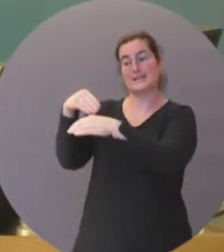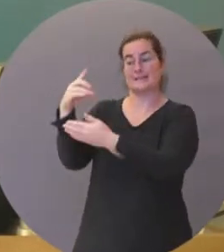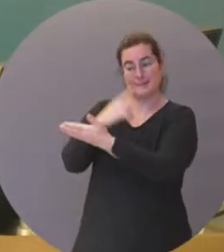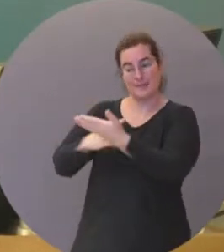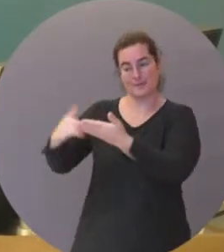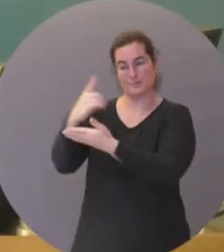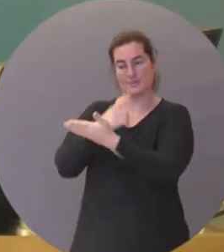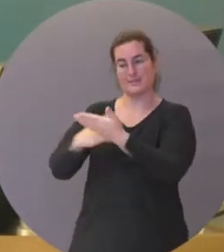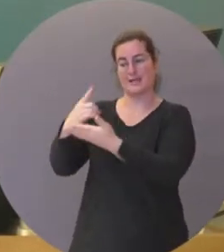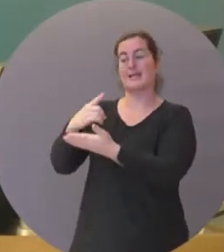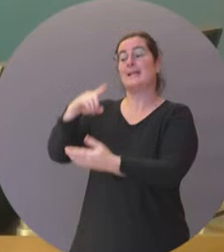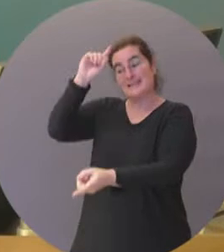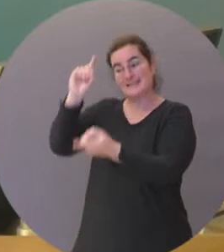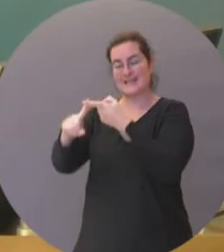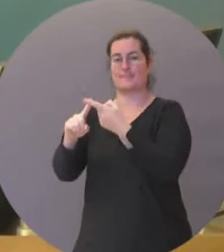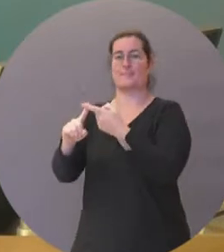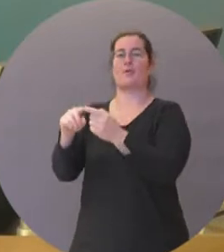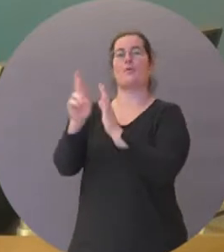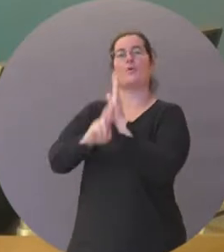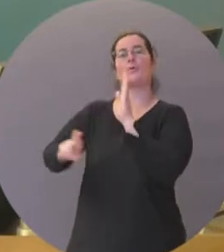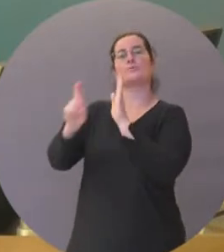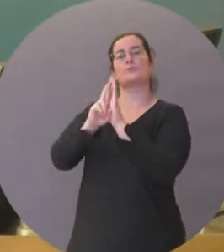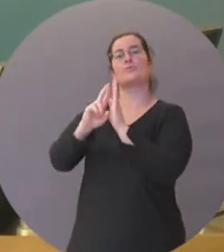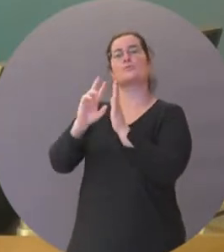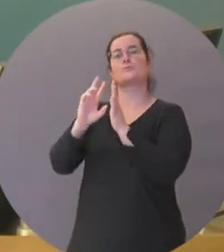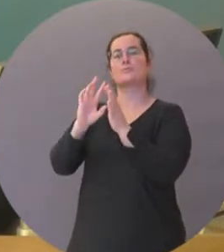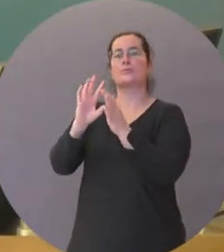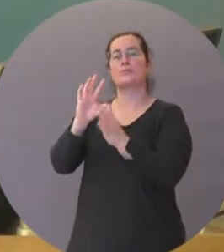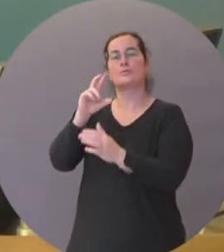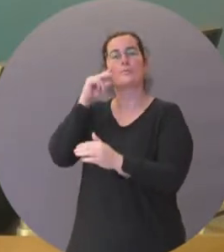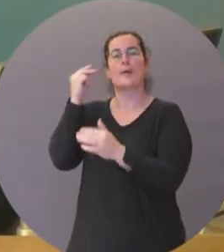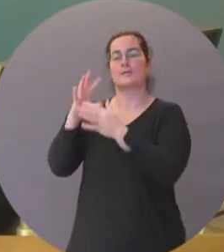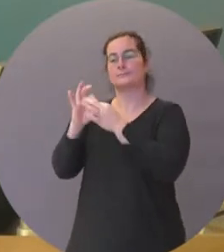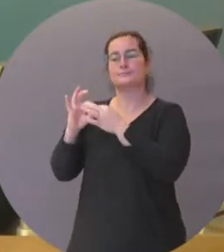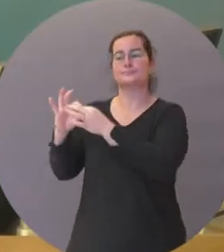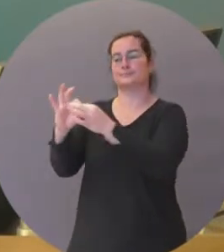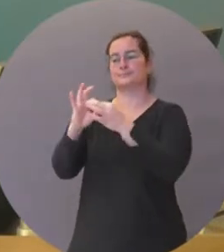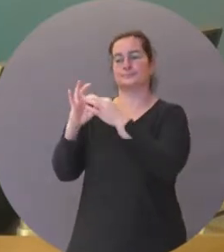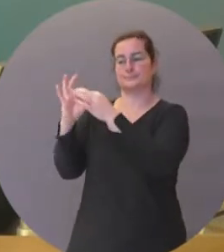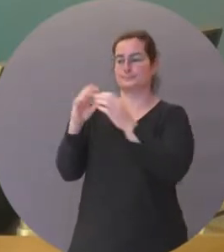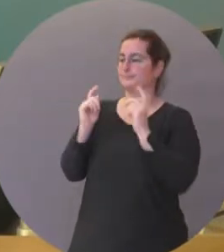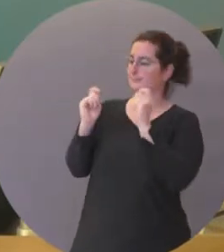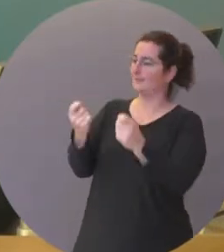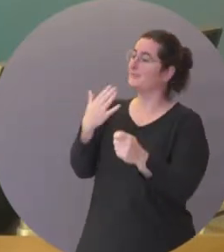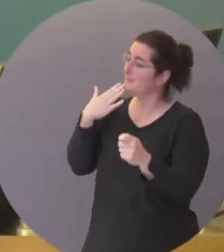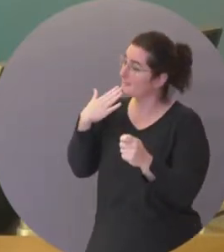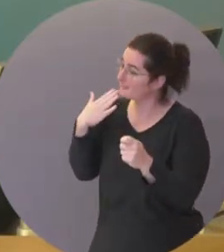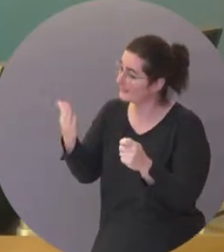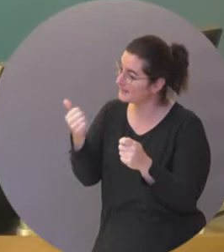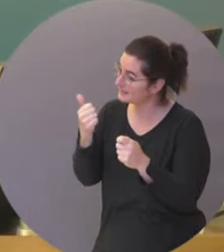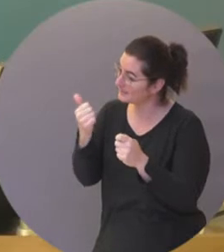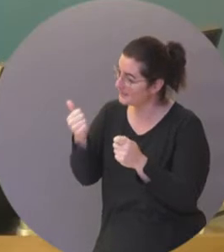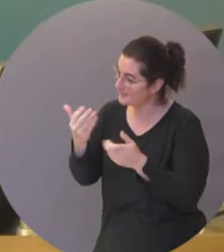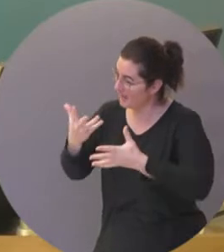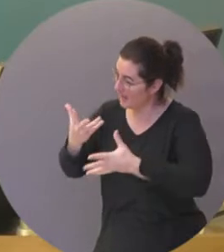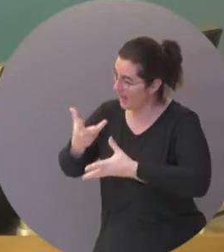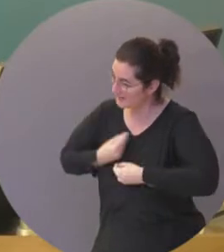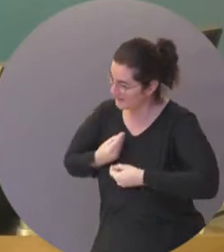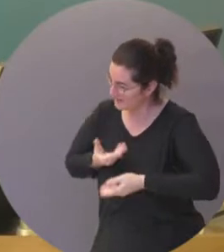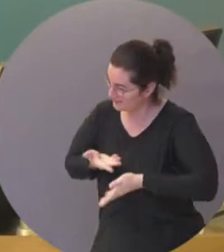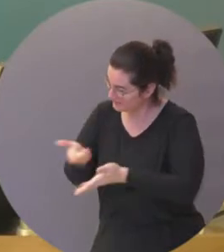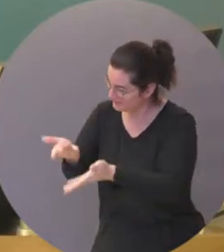délégués en charge des relations humaines et je le remercie sincèrement d'accepter cette fonction